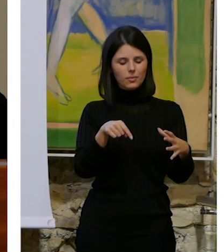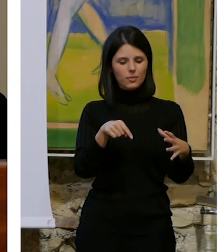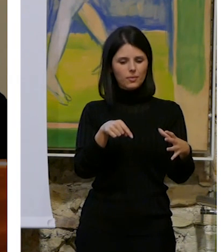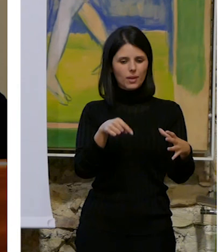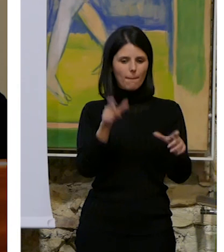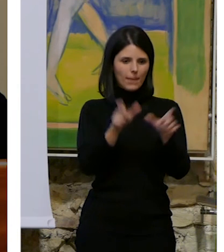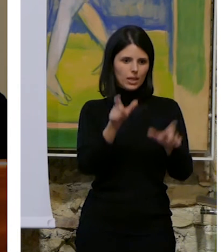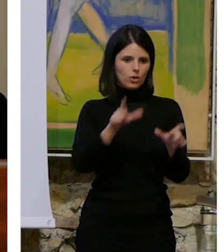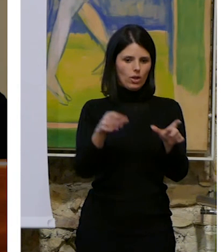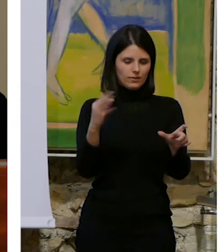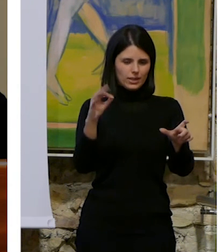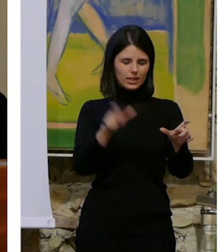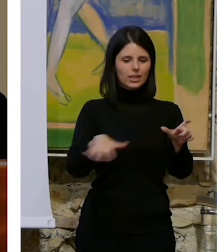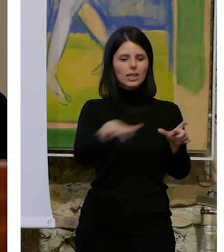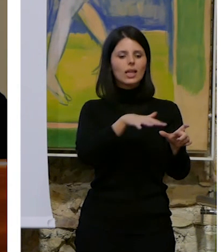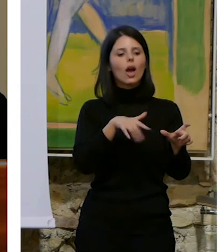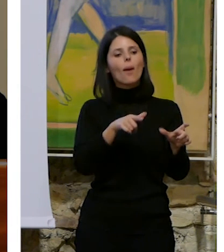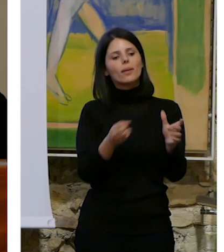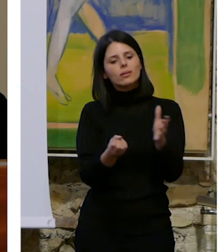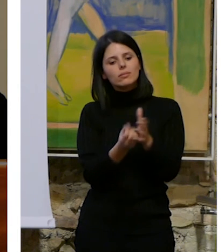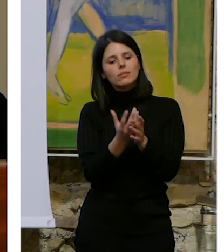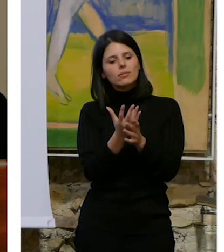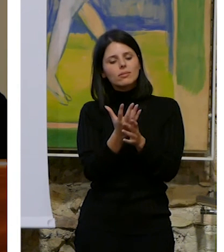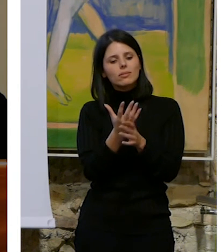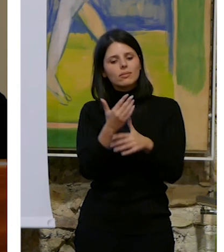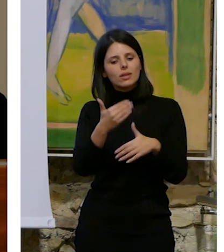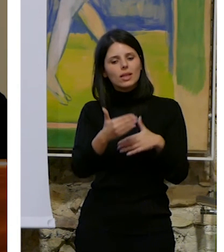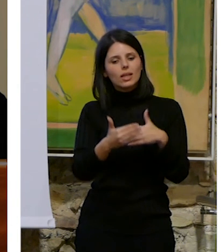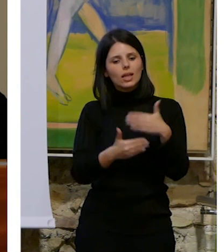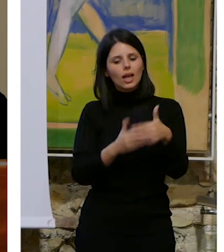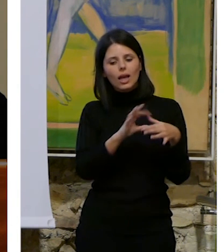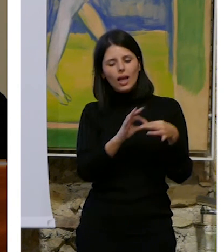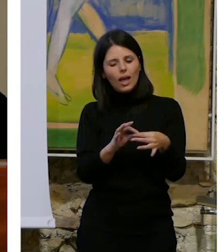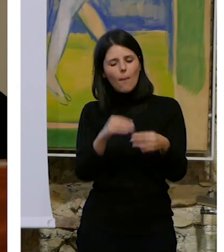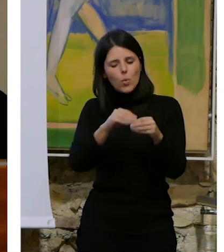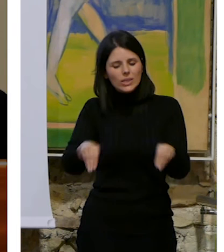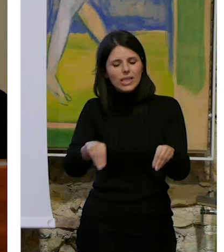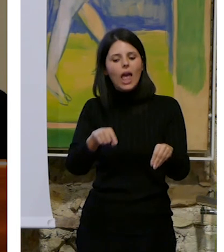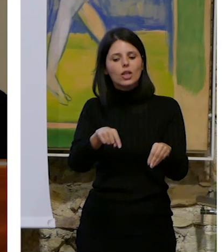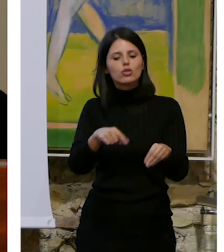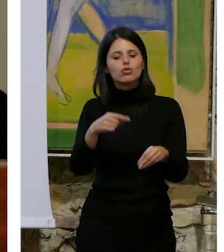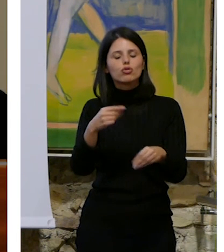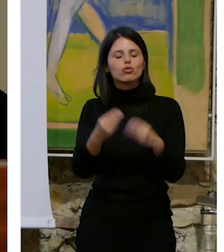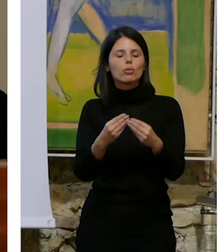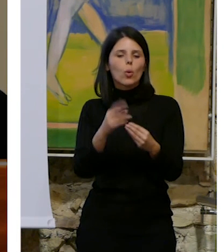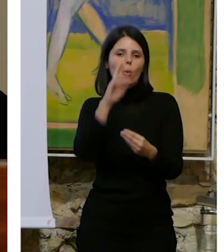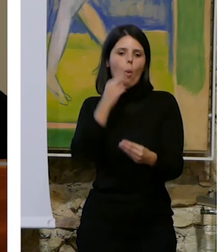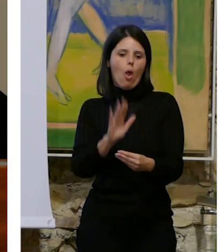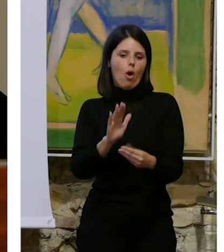ottimati, è quello che si forma intorno ai gangli nei quali i musei giocano un ruolo